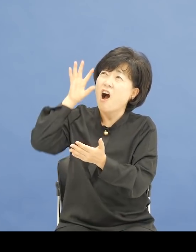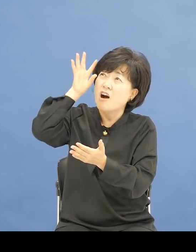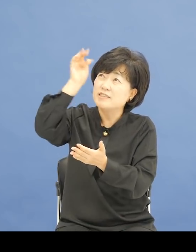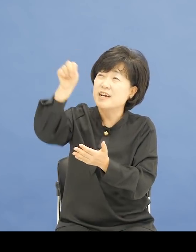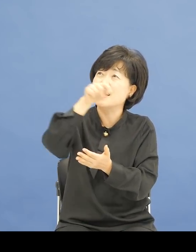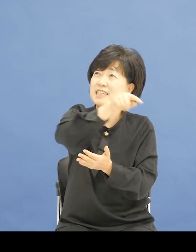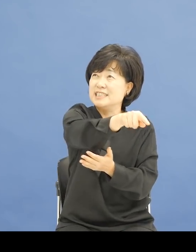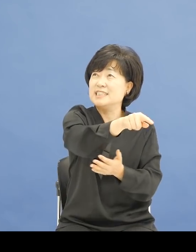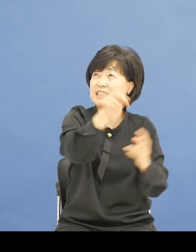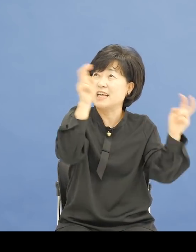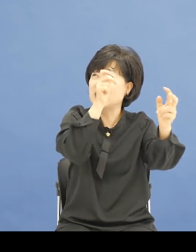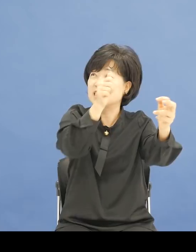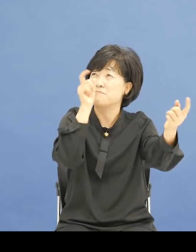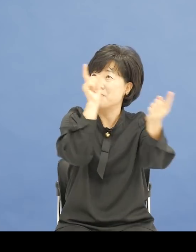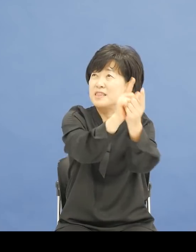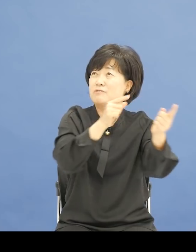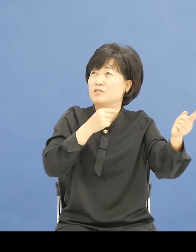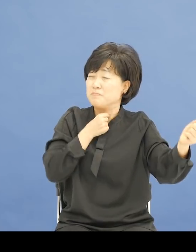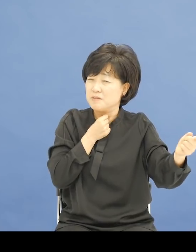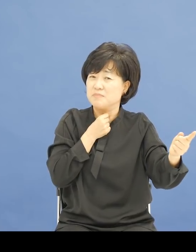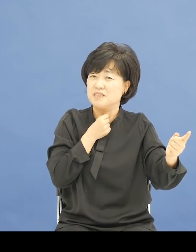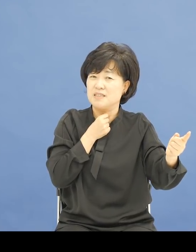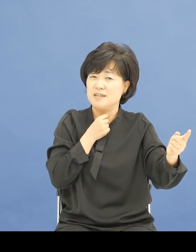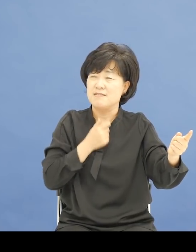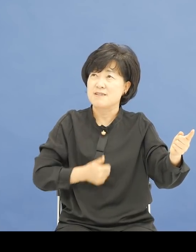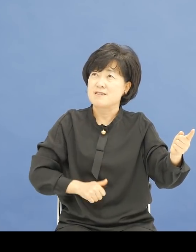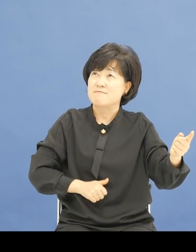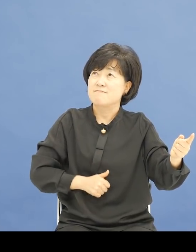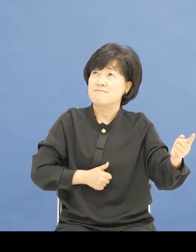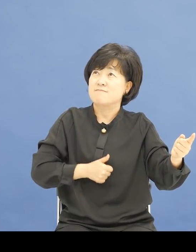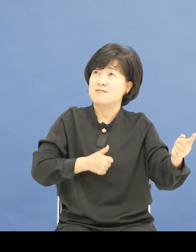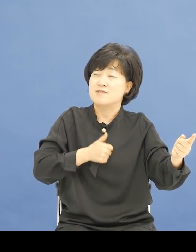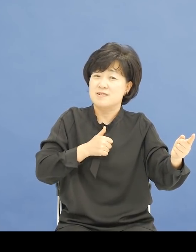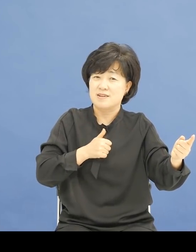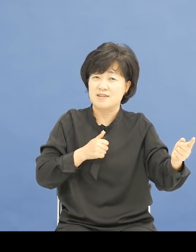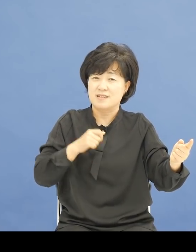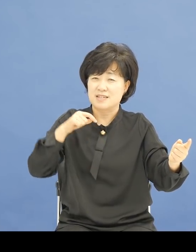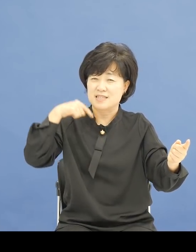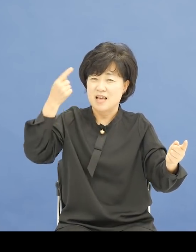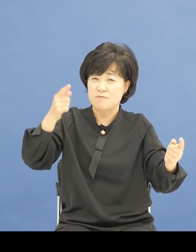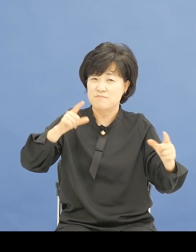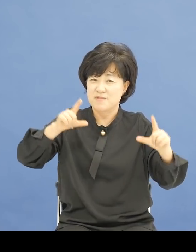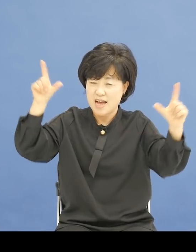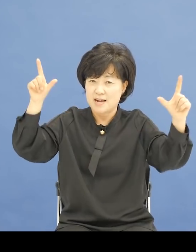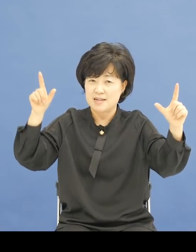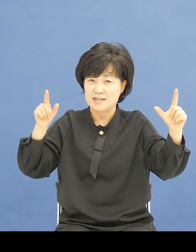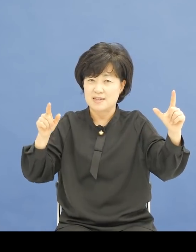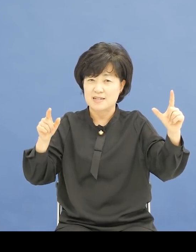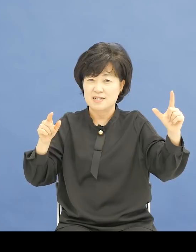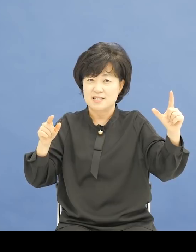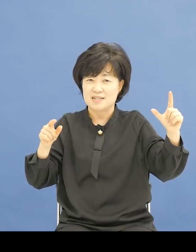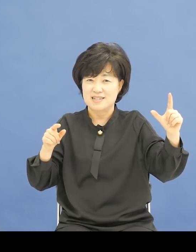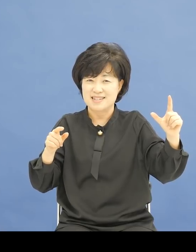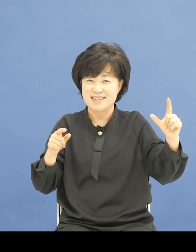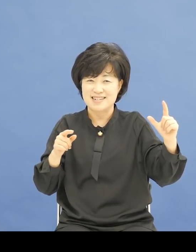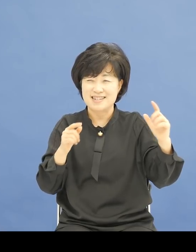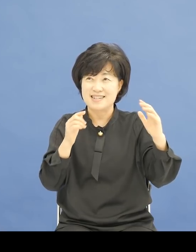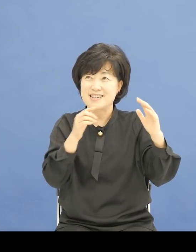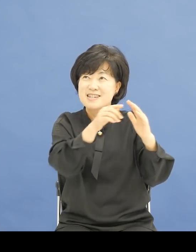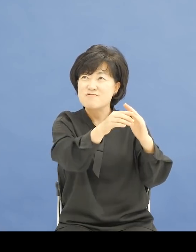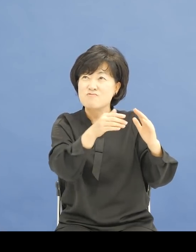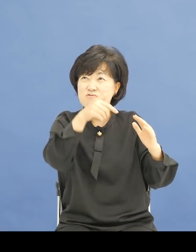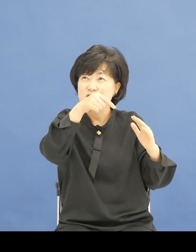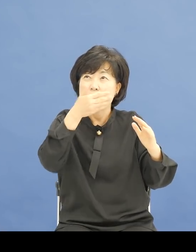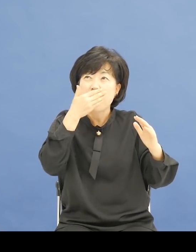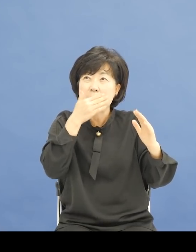싶습니다. 근데 인간적인 마음으로는 그런 생각이 올라오는 겁니다. 다음 날 내가 저 가게 가갖고 국밥 시켜서 머리카락